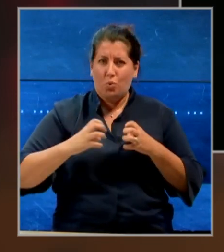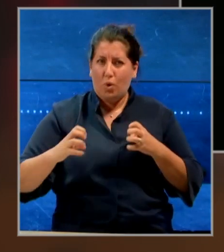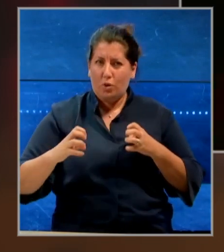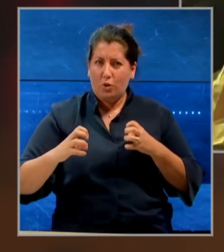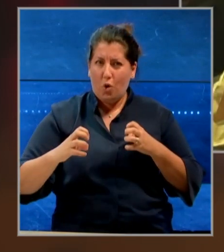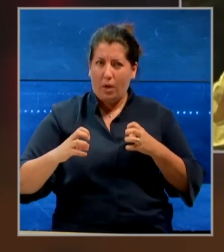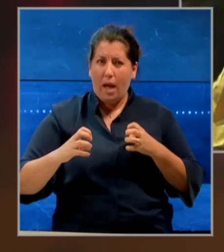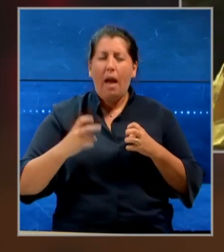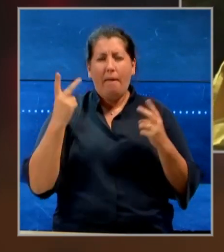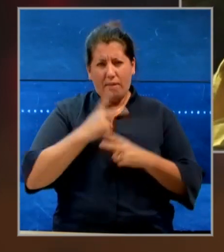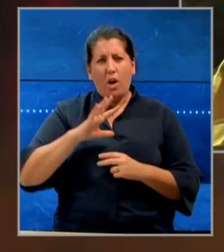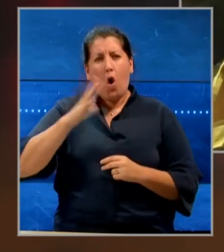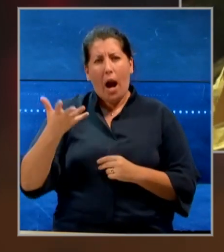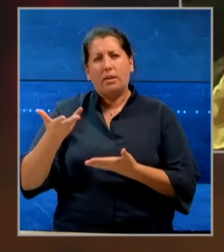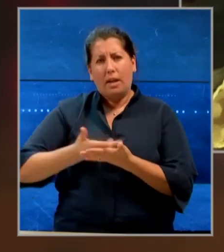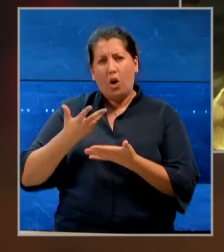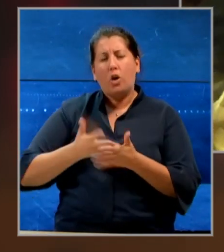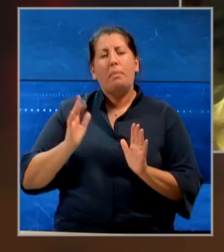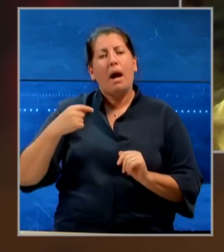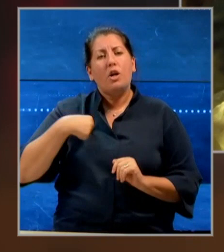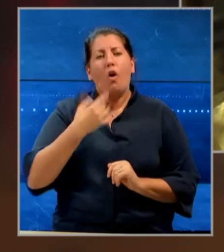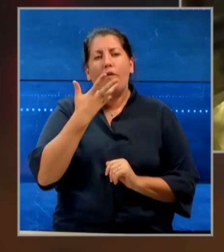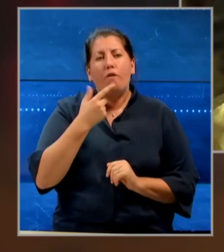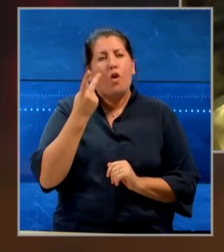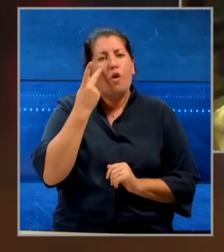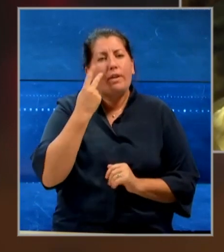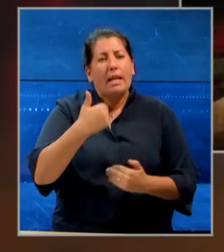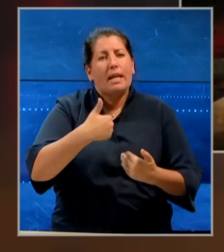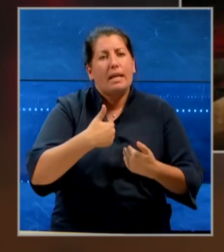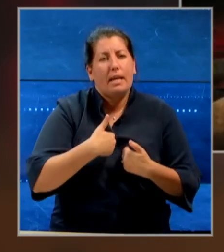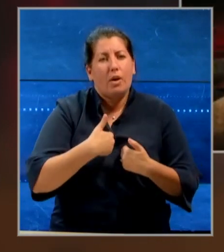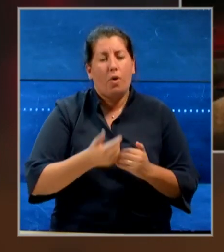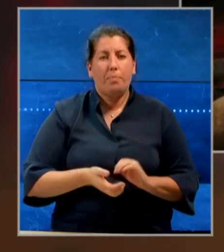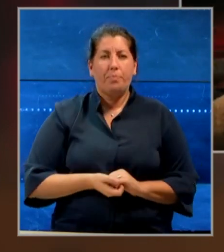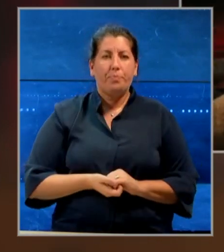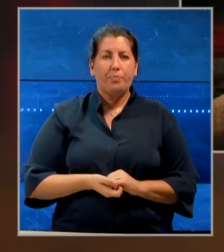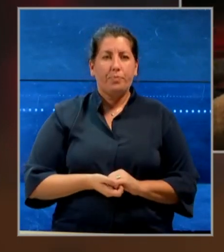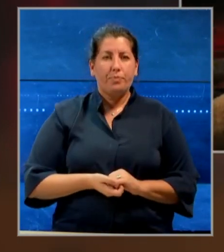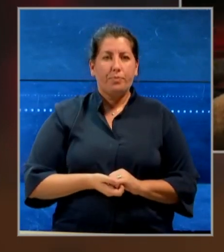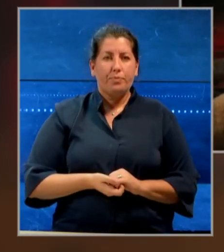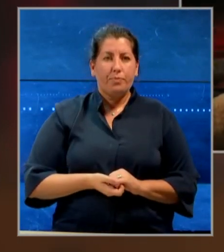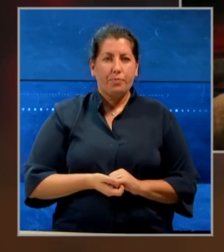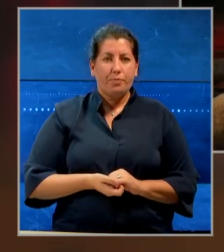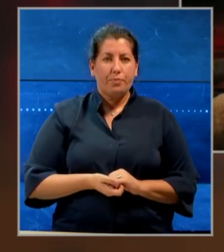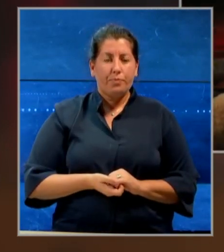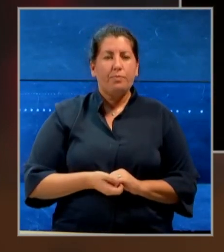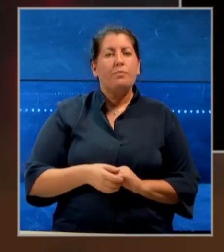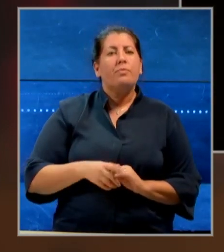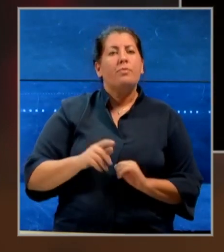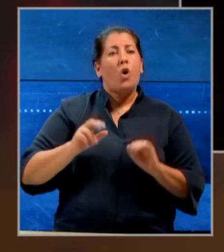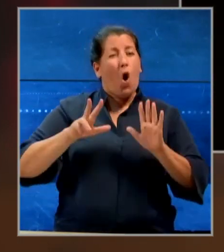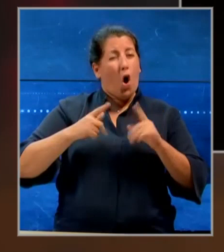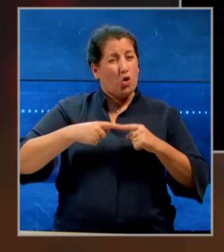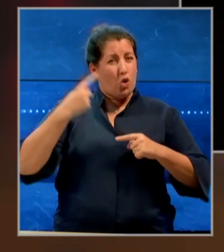io con l'osservazione mia personale. Vedere per credere, insomma. Cristian Siciliani. Sì, direttore, dopo 8 giornate si è fatto un po' un'idea di quale può essere